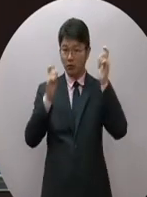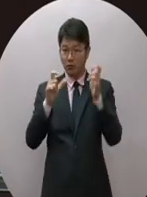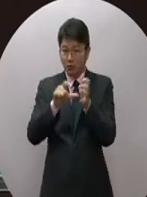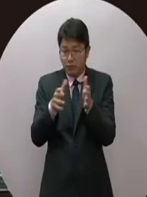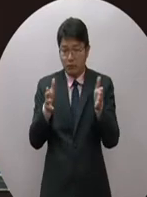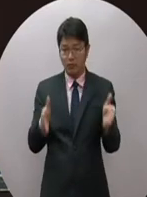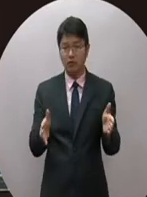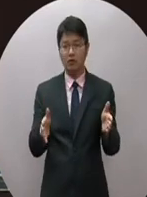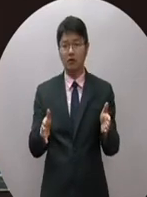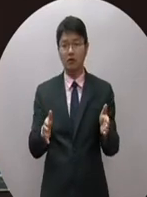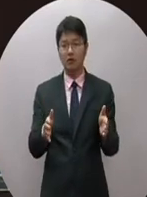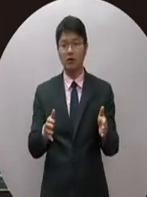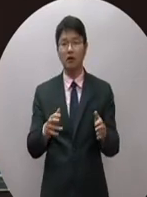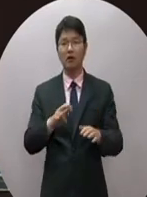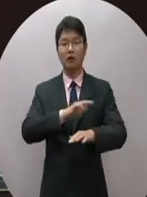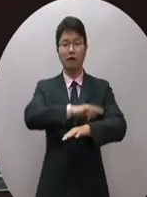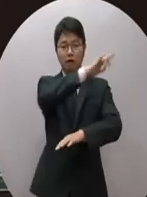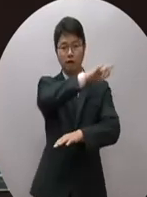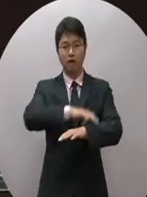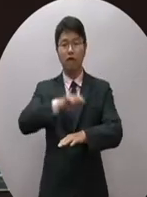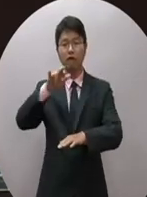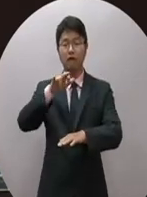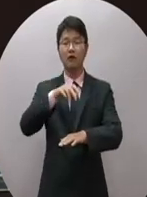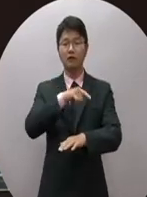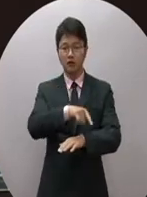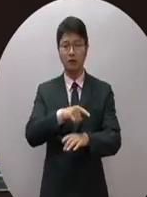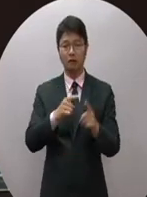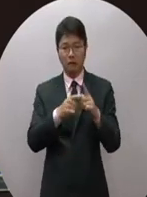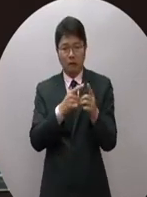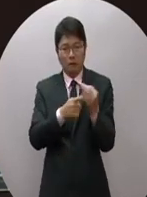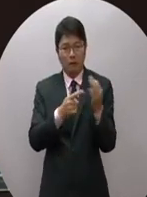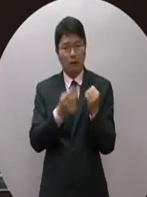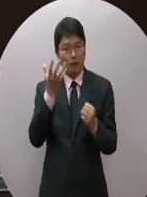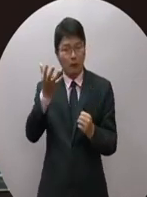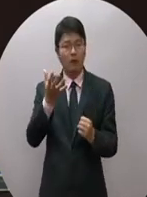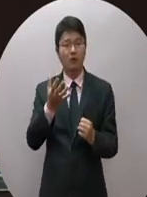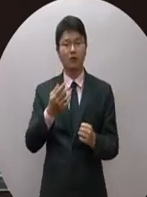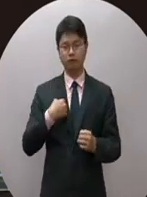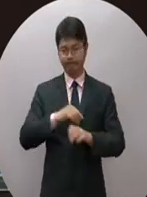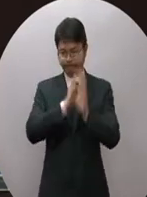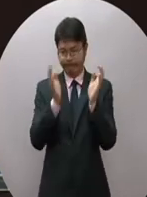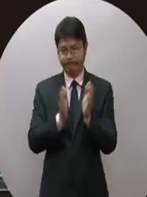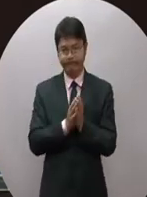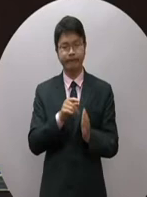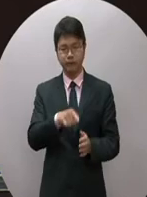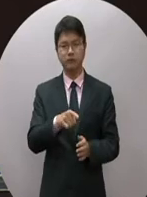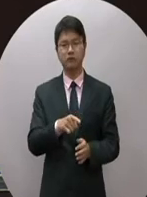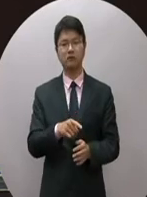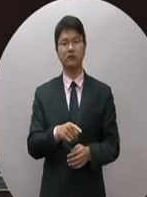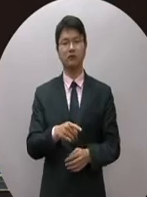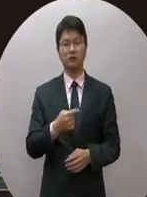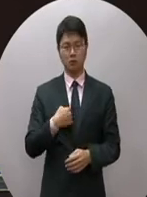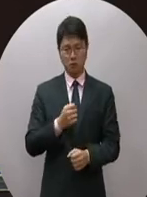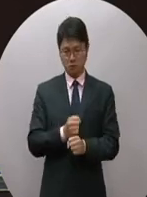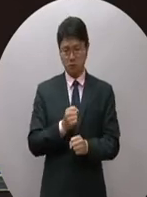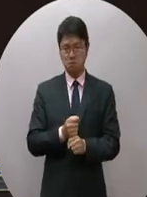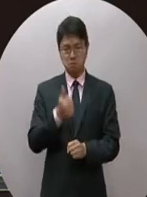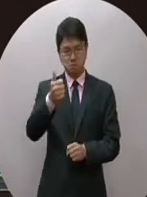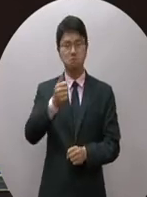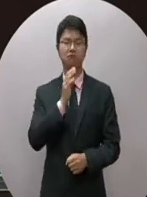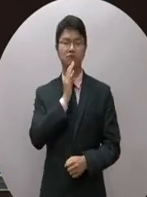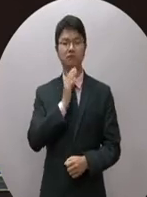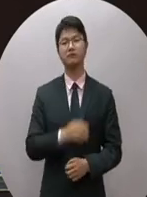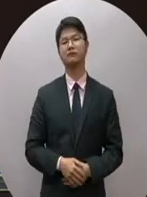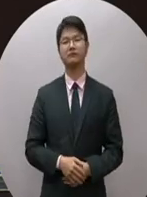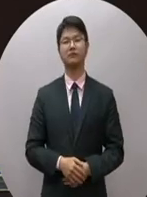么高的旅客，这么高的运量，我们在这一方面都可以看出我们真正做到。而